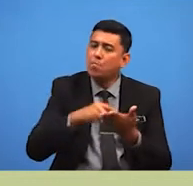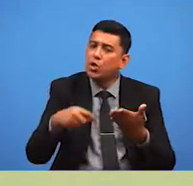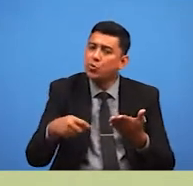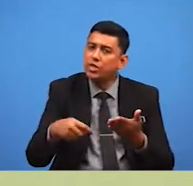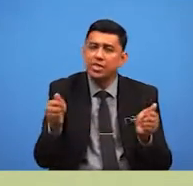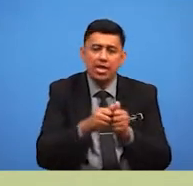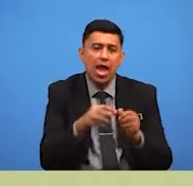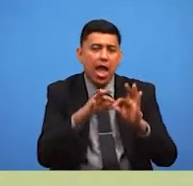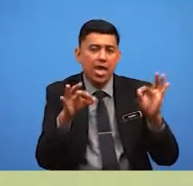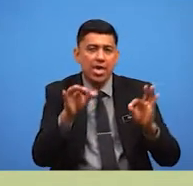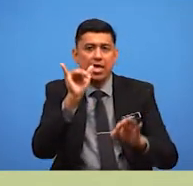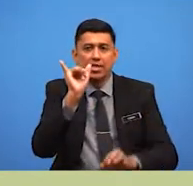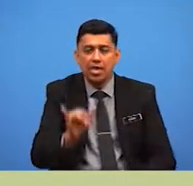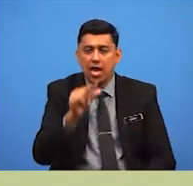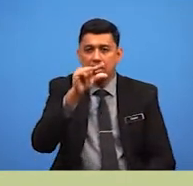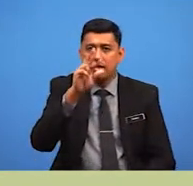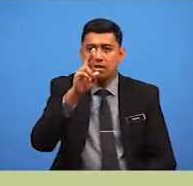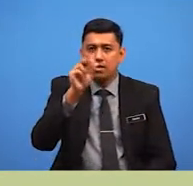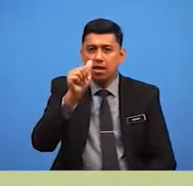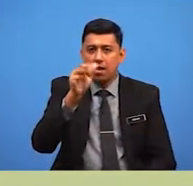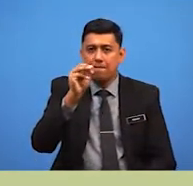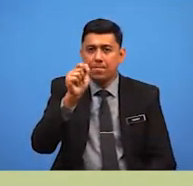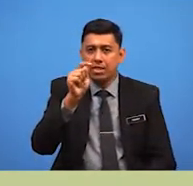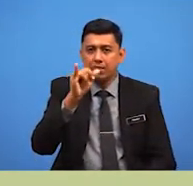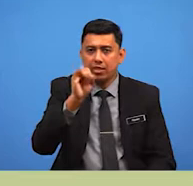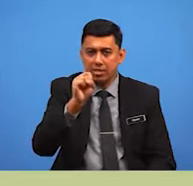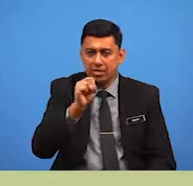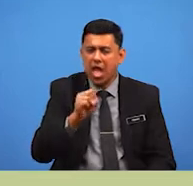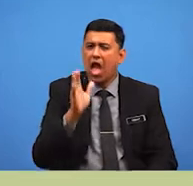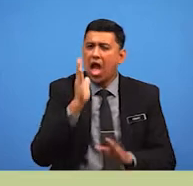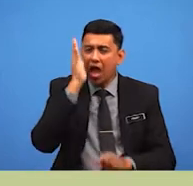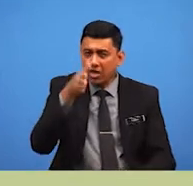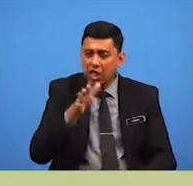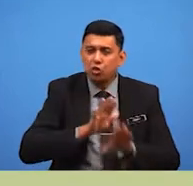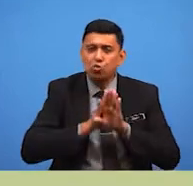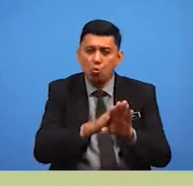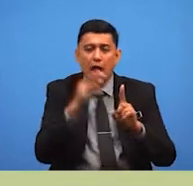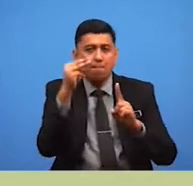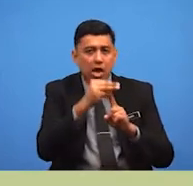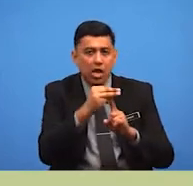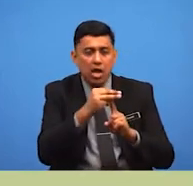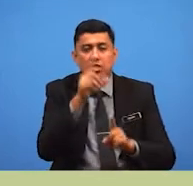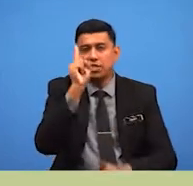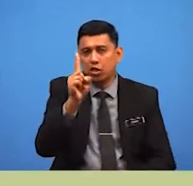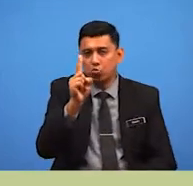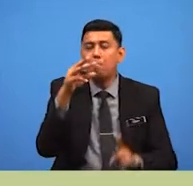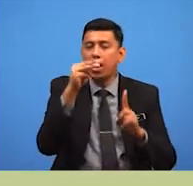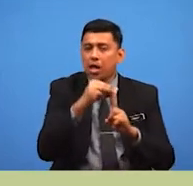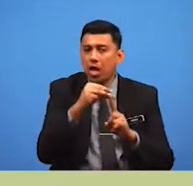yang gramatis menyebabkan markah murid akan ditolak sebanyak satu markah.